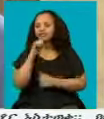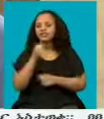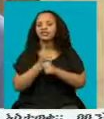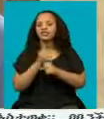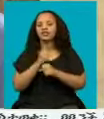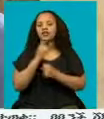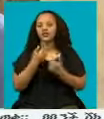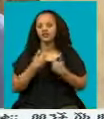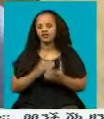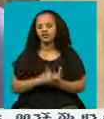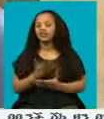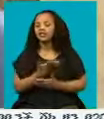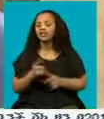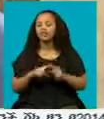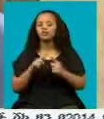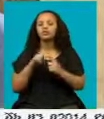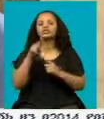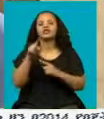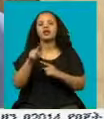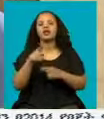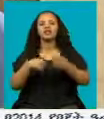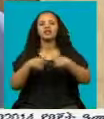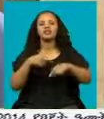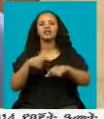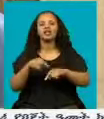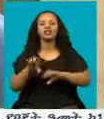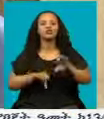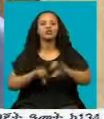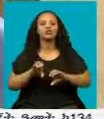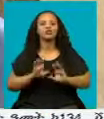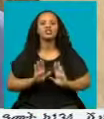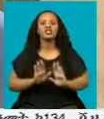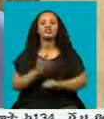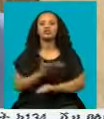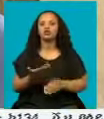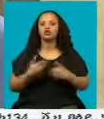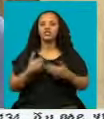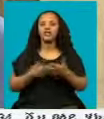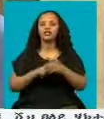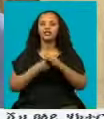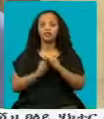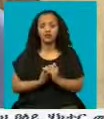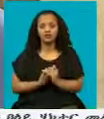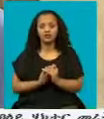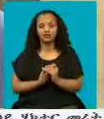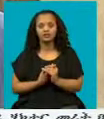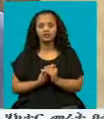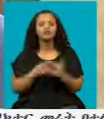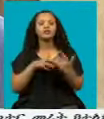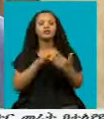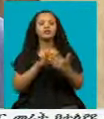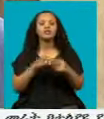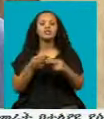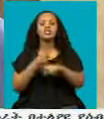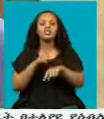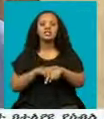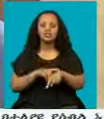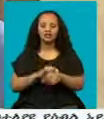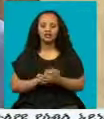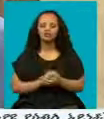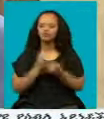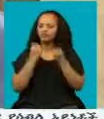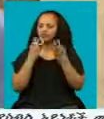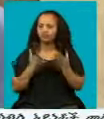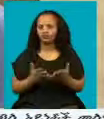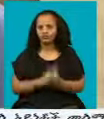እየሰራ ነው ያለው። ነገር ግን ወደዛ እንዲመጣ የሚያደርጉ ገፊ ነገሮች አሉ። ይሄ የተጀመረው ጦርነት በአጭር ጊዜ ብዙም